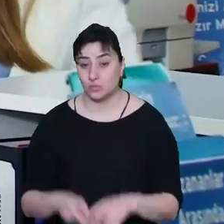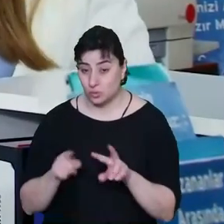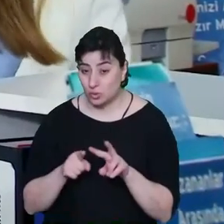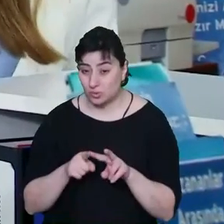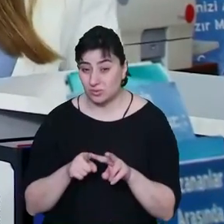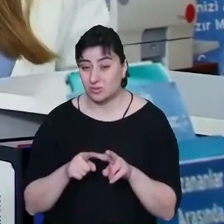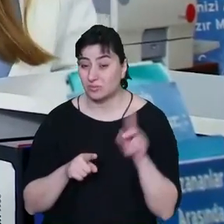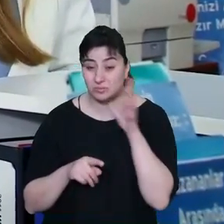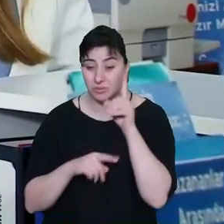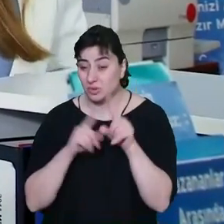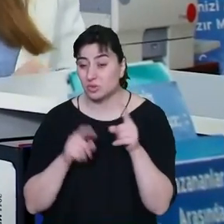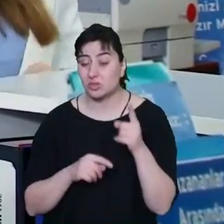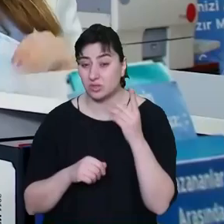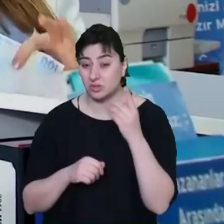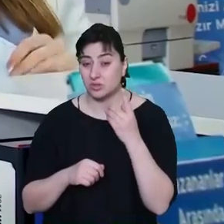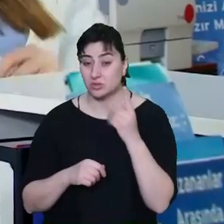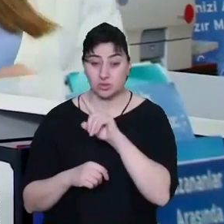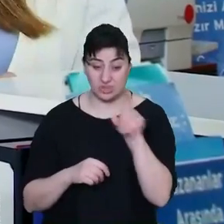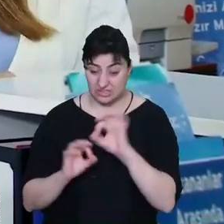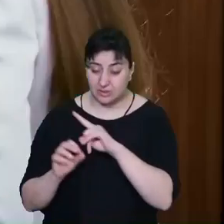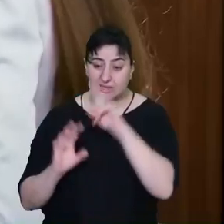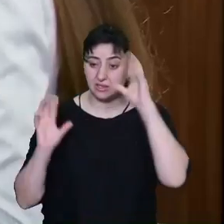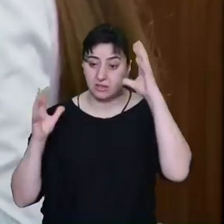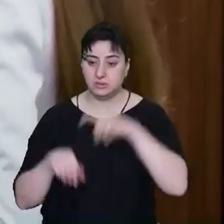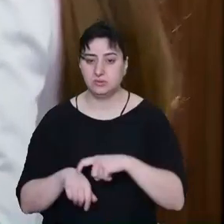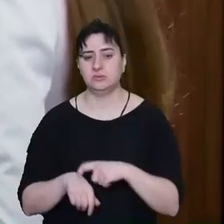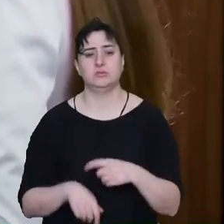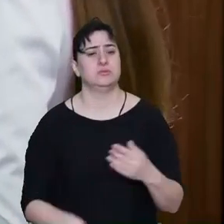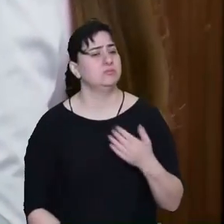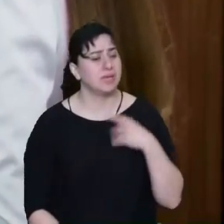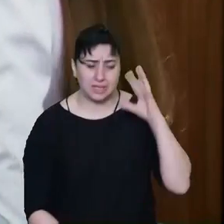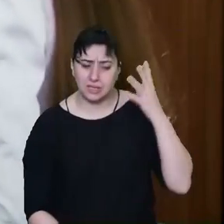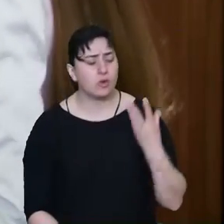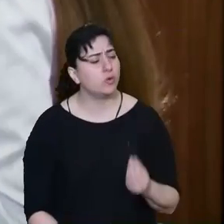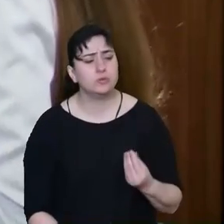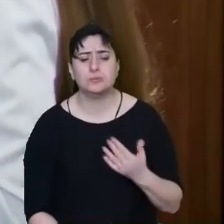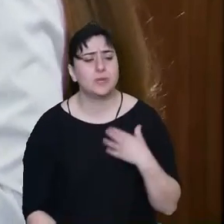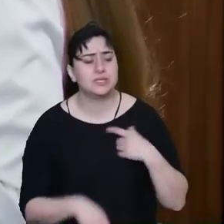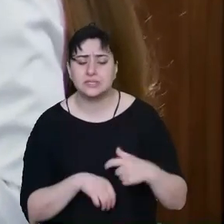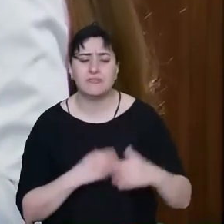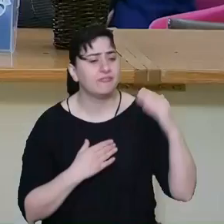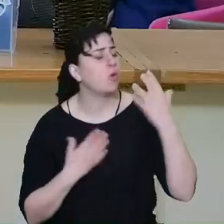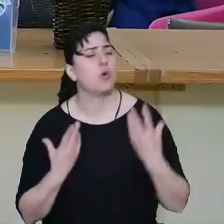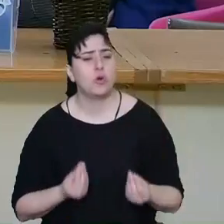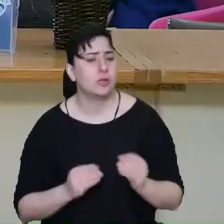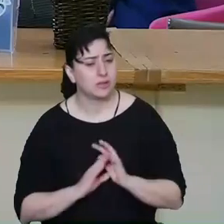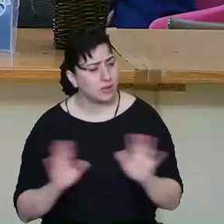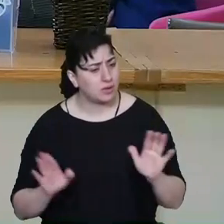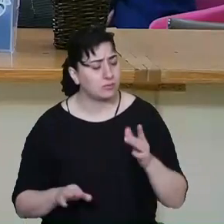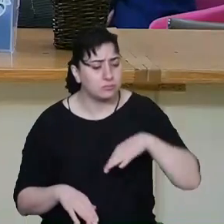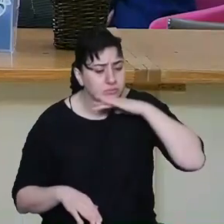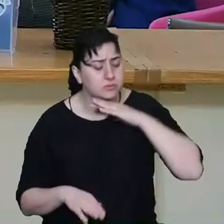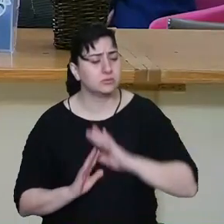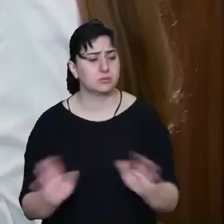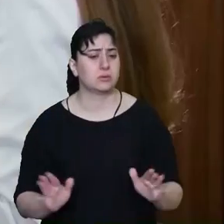Nurhan, hı? Bilmece sordurmadın diye müdür bey çıldırmış durumda. Ben daha çok çıldırmış durumdayım. Ben daha çok sinirliyim Tuba. Yeter artık, burama